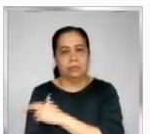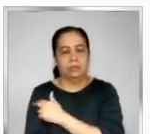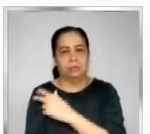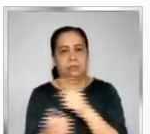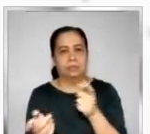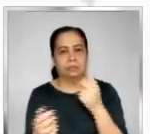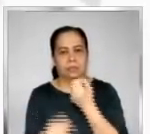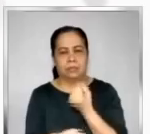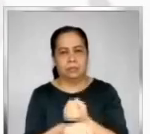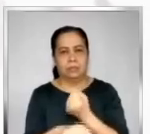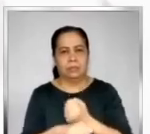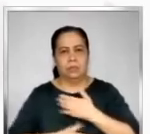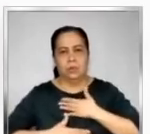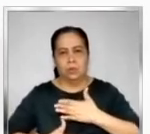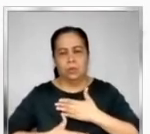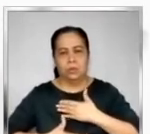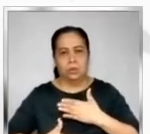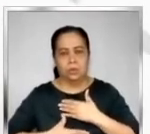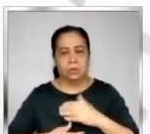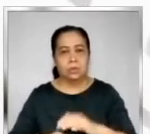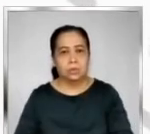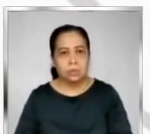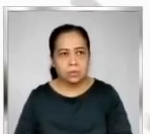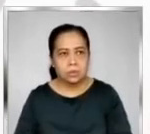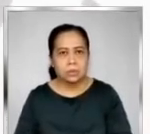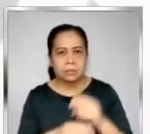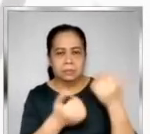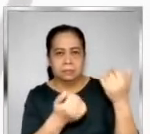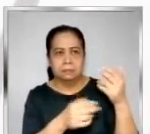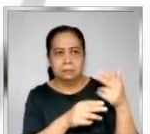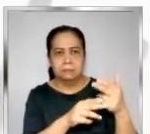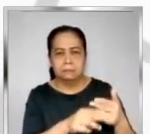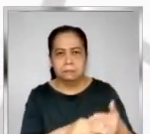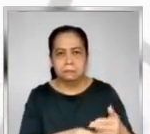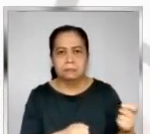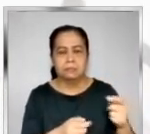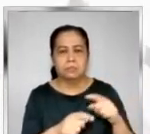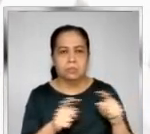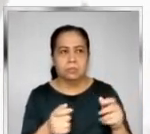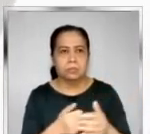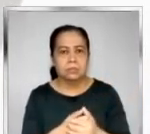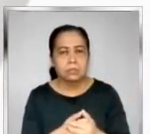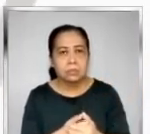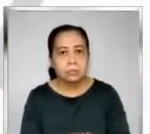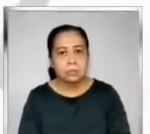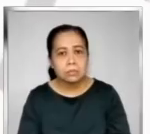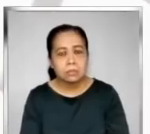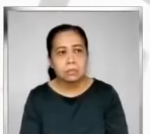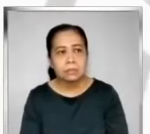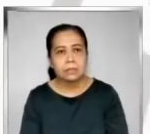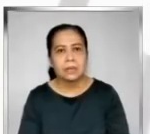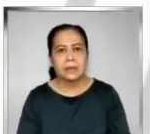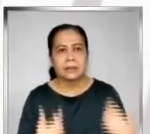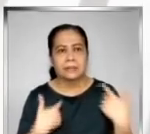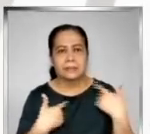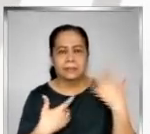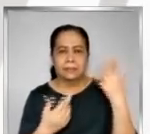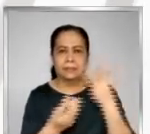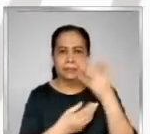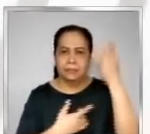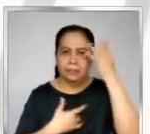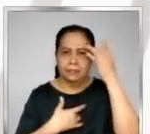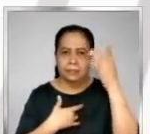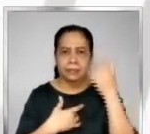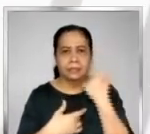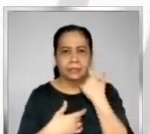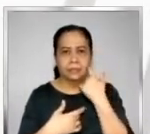mga ito ay walang mali at kinailangang i-revive. At malungkot na balita, Mike, yung i-revive kanina ay tumanaw